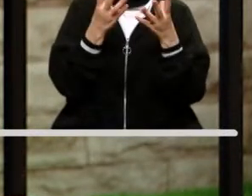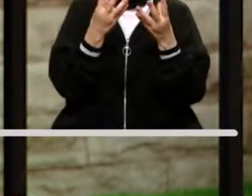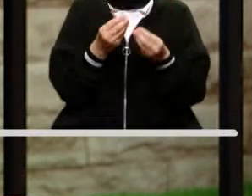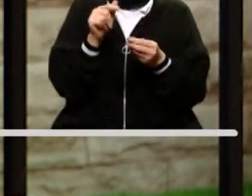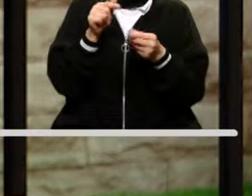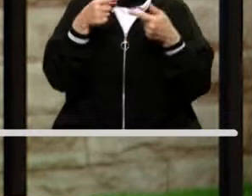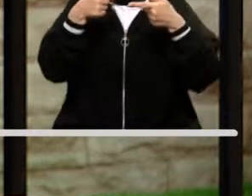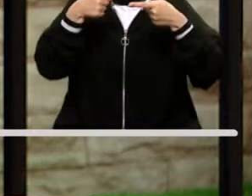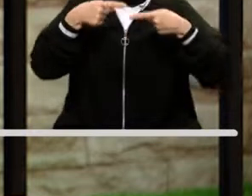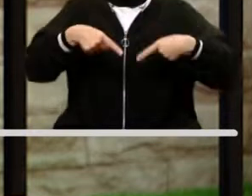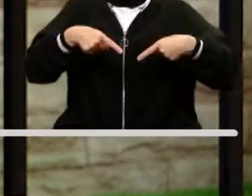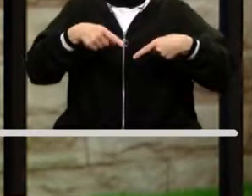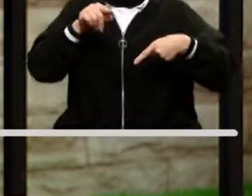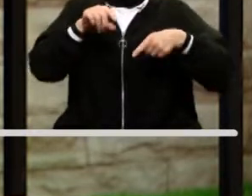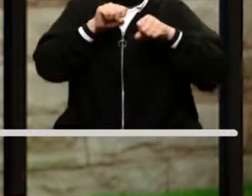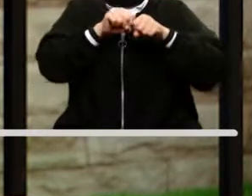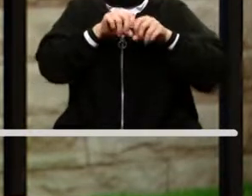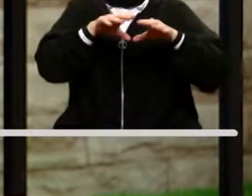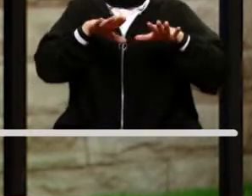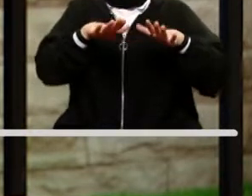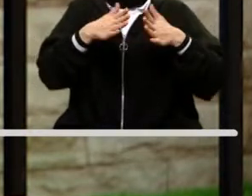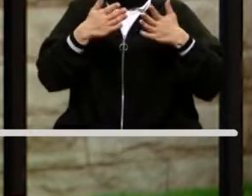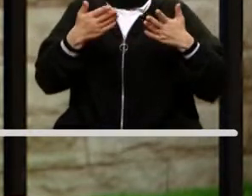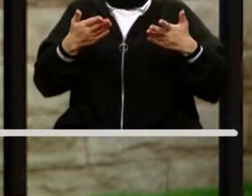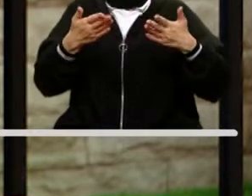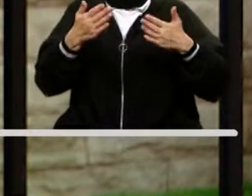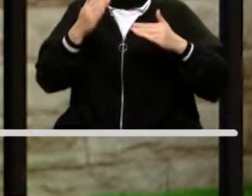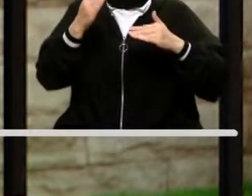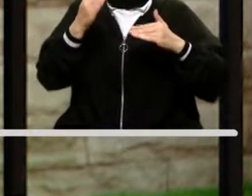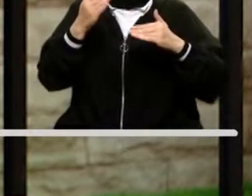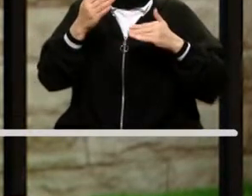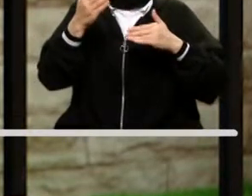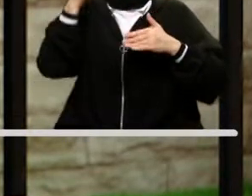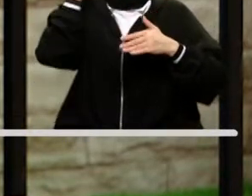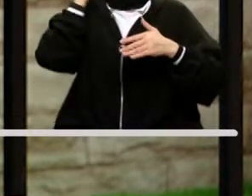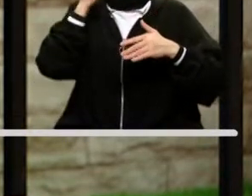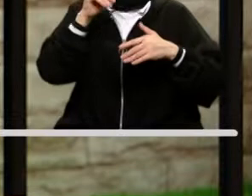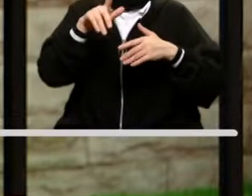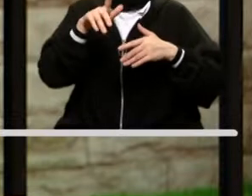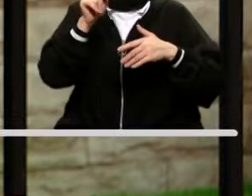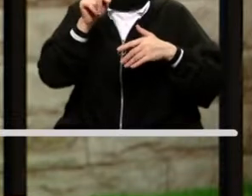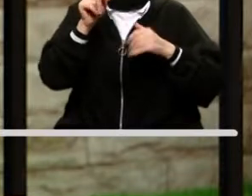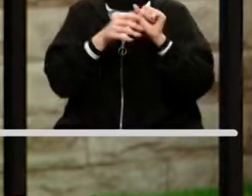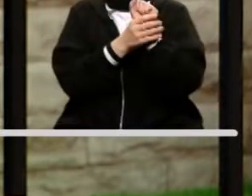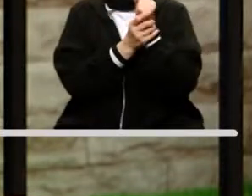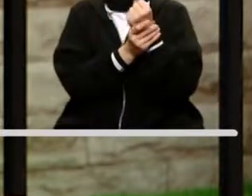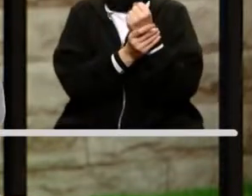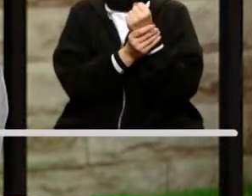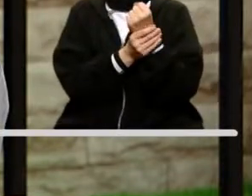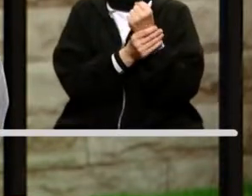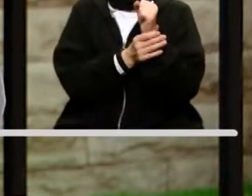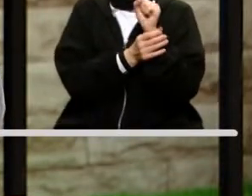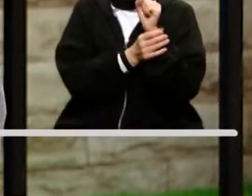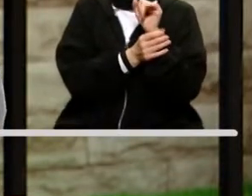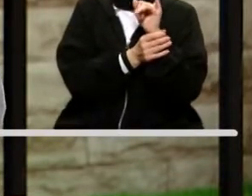bu sistemle nasıl örtüştürebiliriz? Sanırım uzmanlar bunun yıllardan beri çalışmasını yapıyor. Gittikçe işte